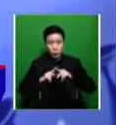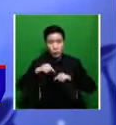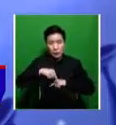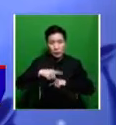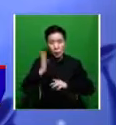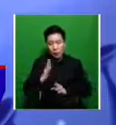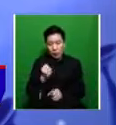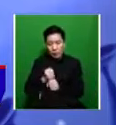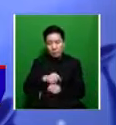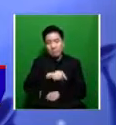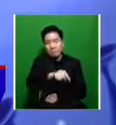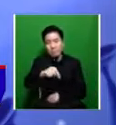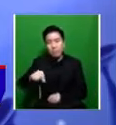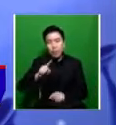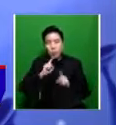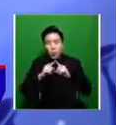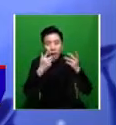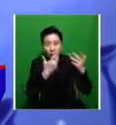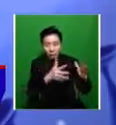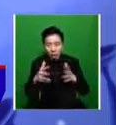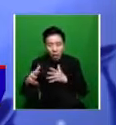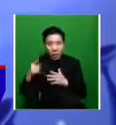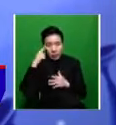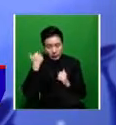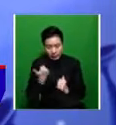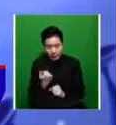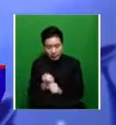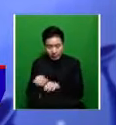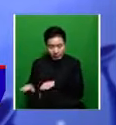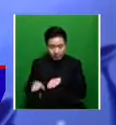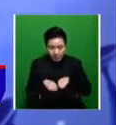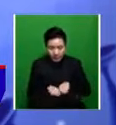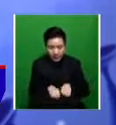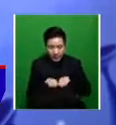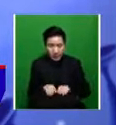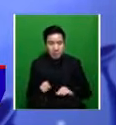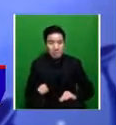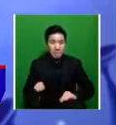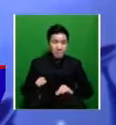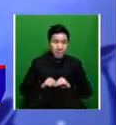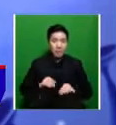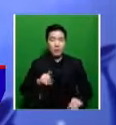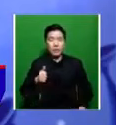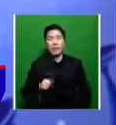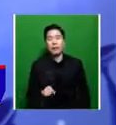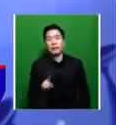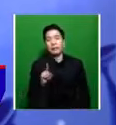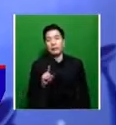ผู้ผลิตแล้วเนี่ยวันนี้เนี่ยกำลังการผลิตเนี่ยจะเพิ่มได้ถึง